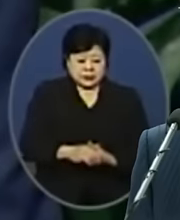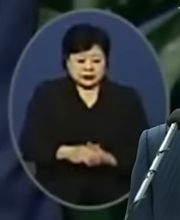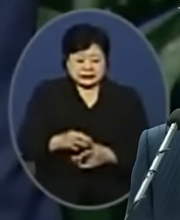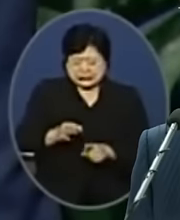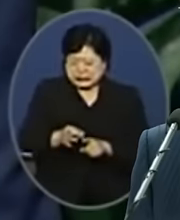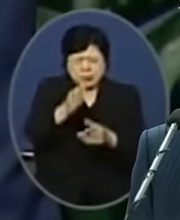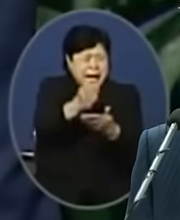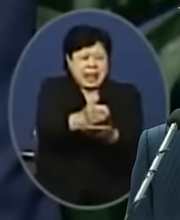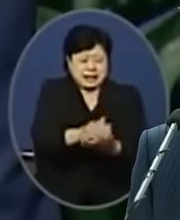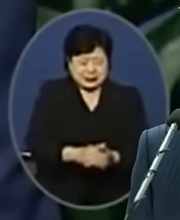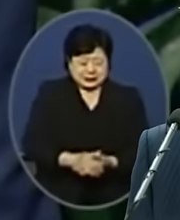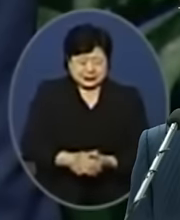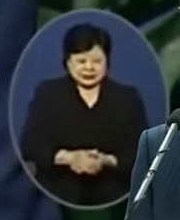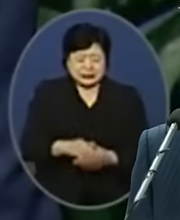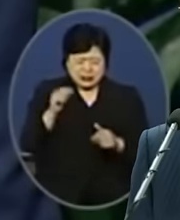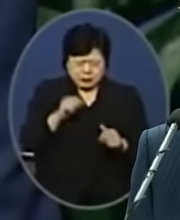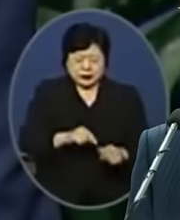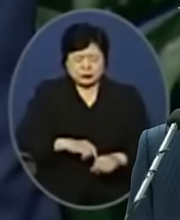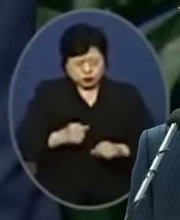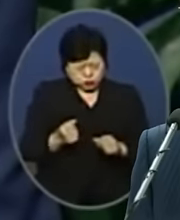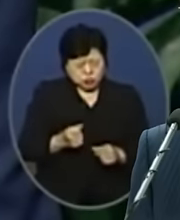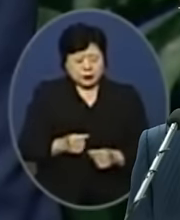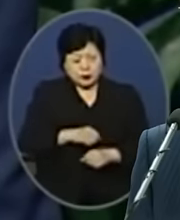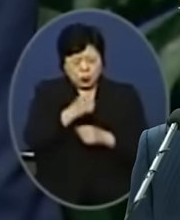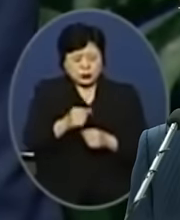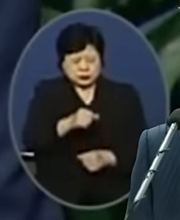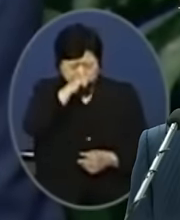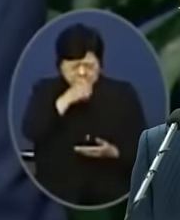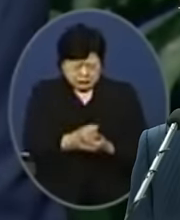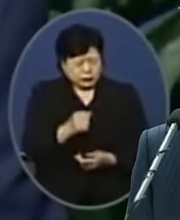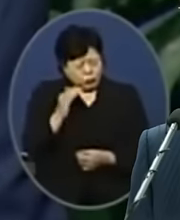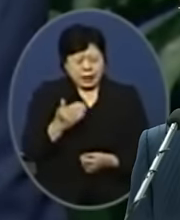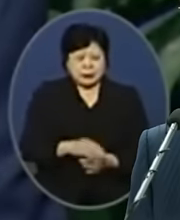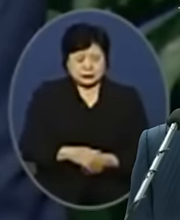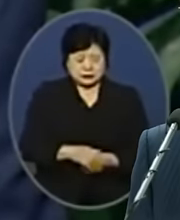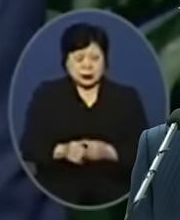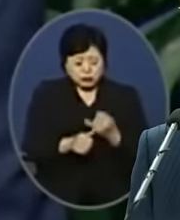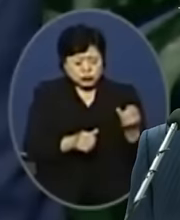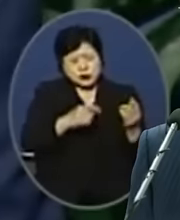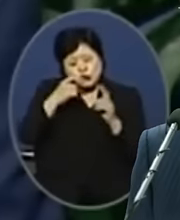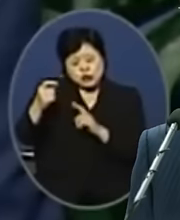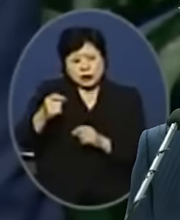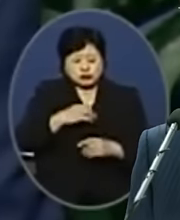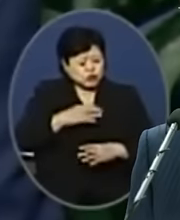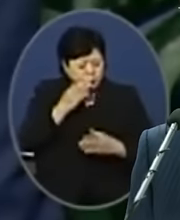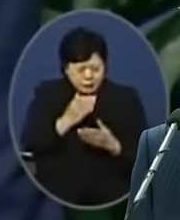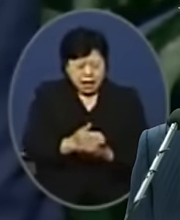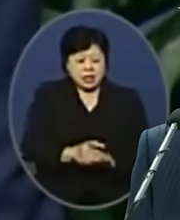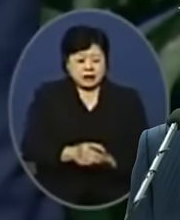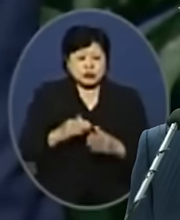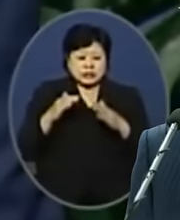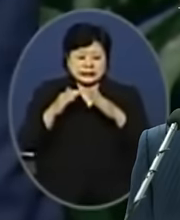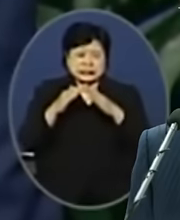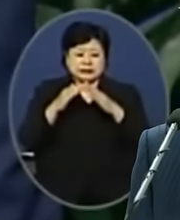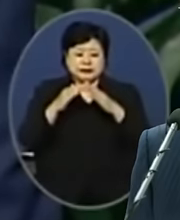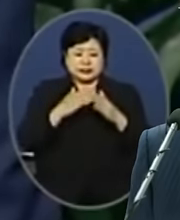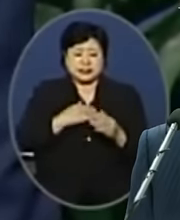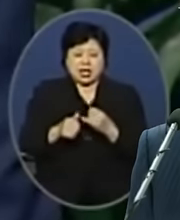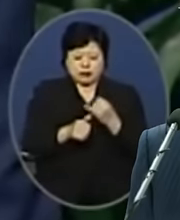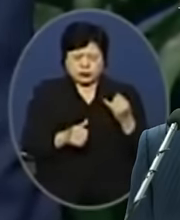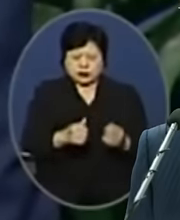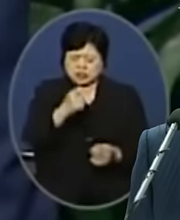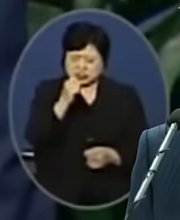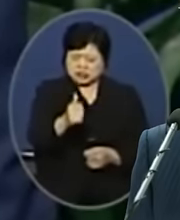잔소리 말아라, 내 시킨대로 하면 모든 것이 만사 형통이다. 두려울 건 뭐냐, 우리 집안에서 내가